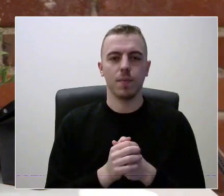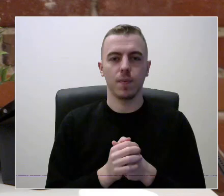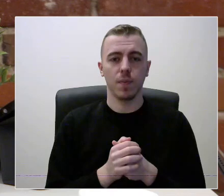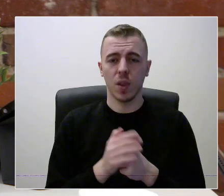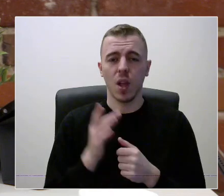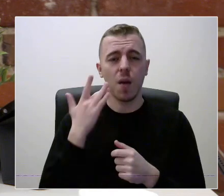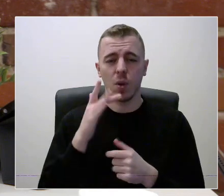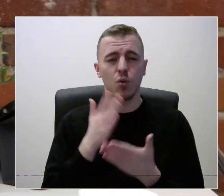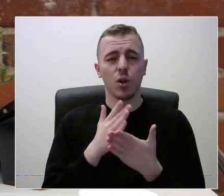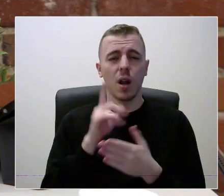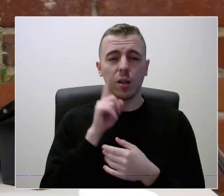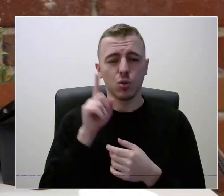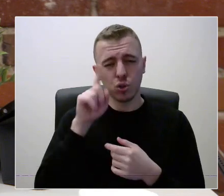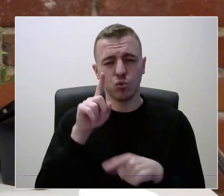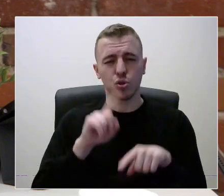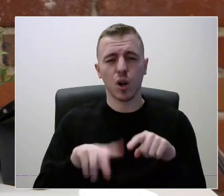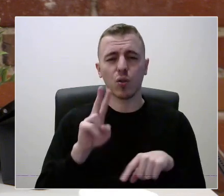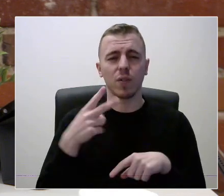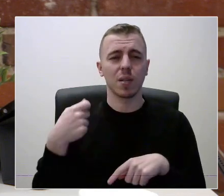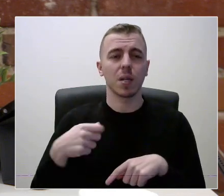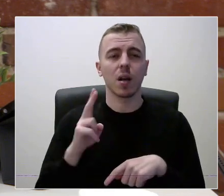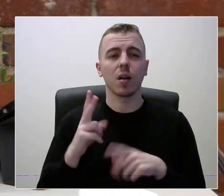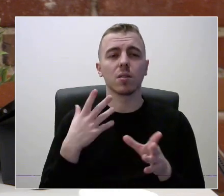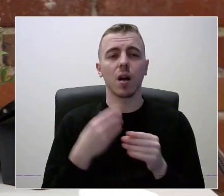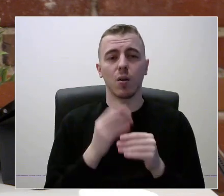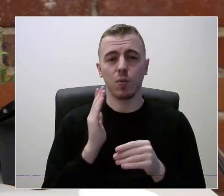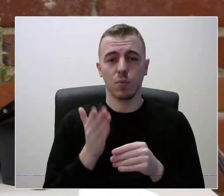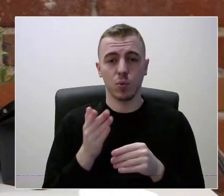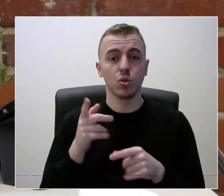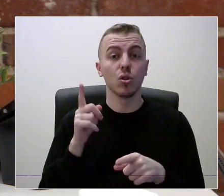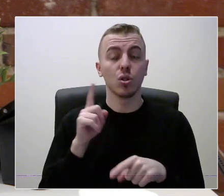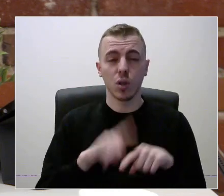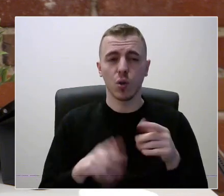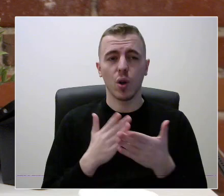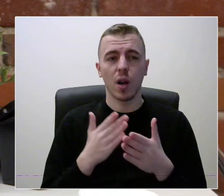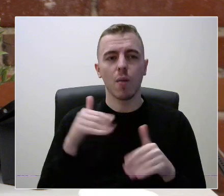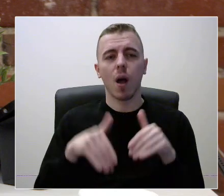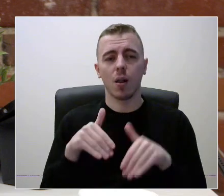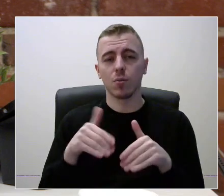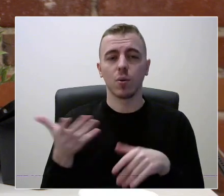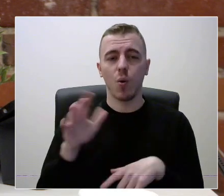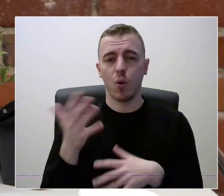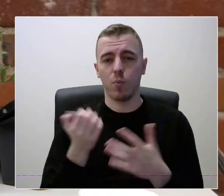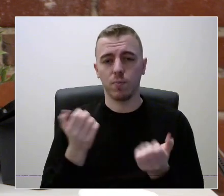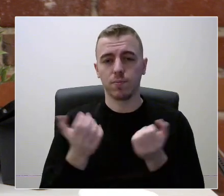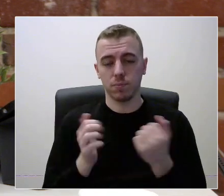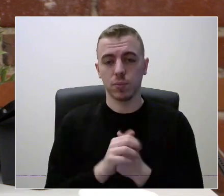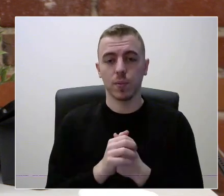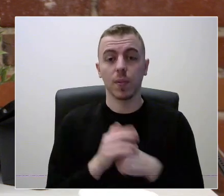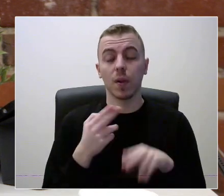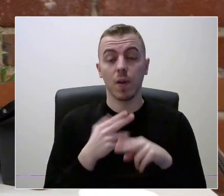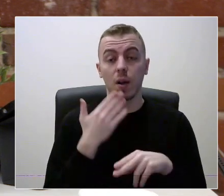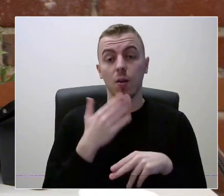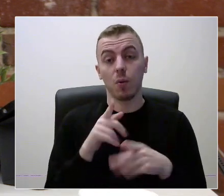jau žinomas, kas yra viceprezidentas. Ir tai pritraukia papildomų balsų. Dažniausiai dėl to yra skelbiama. Klausimas jums būtent, ar jūs